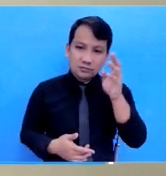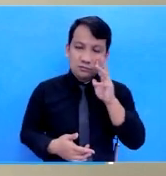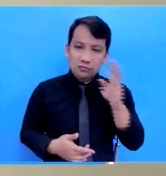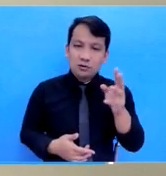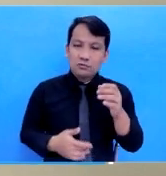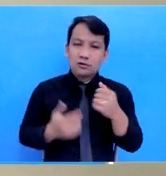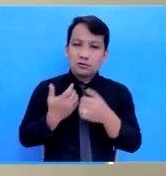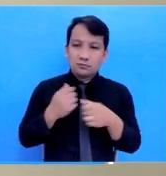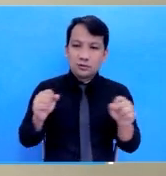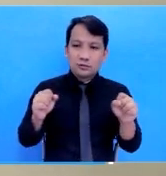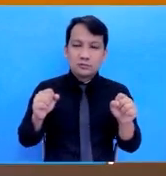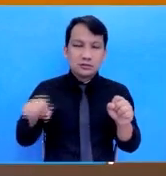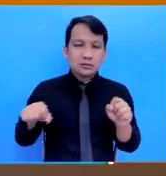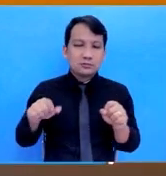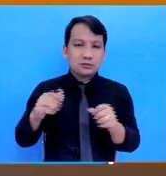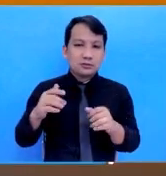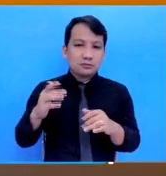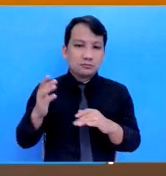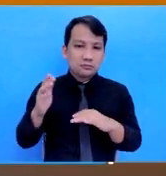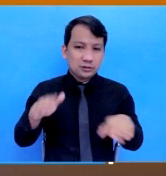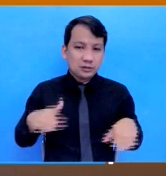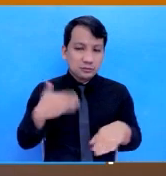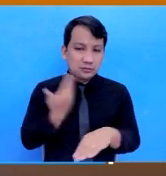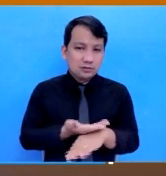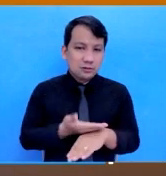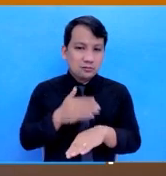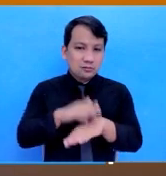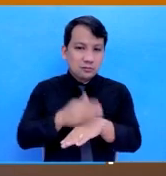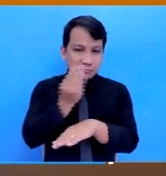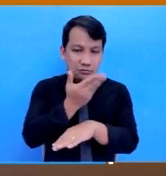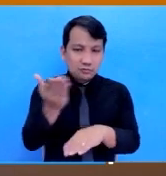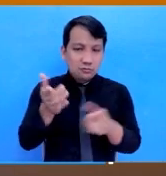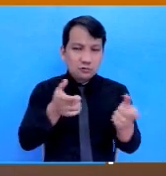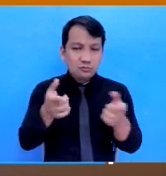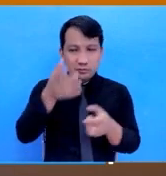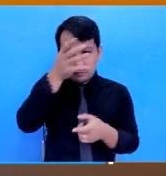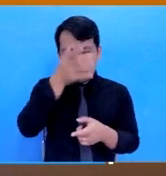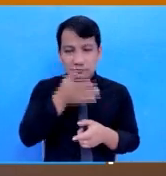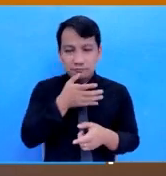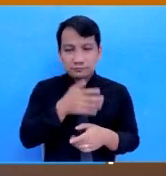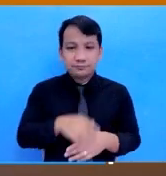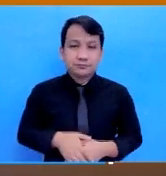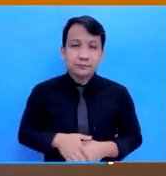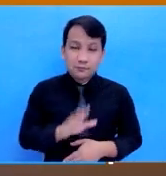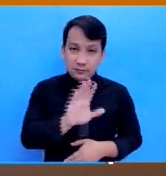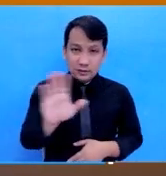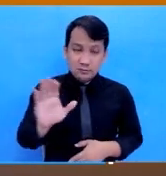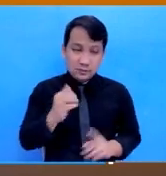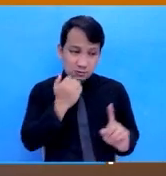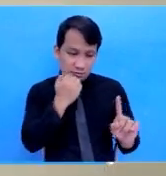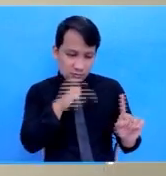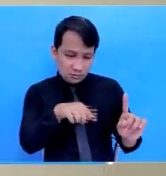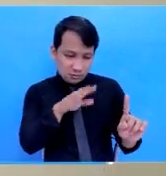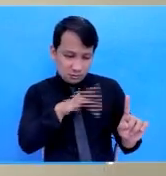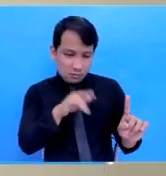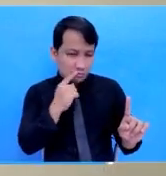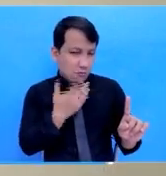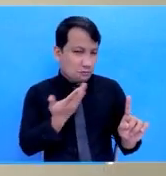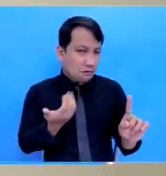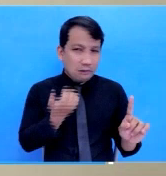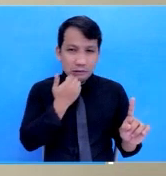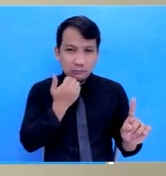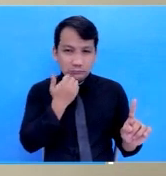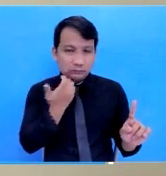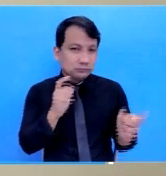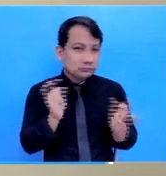nailigtas pa sana ang buhay ng anak. Kaya payo niya sa mga kapwa magulang. If merong mali kayong napapansin or